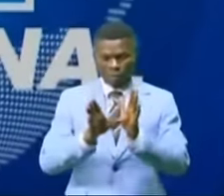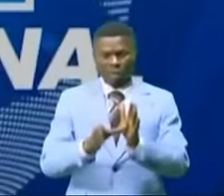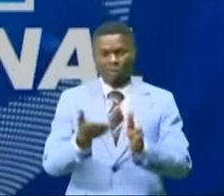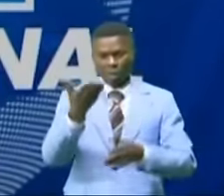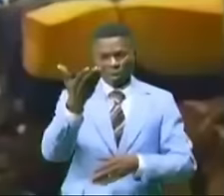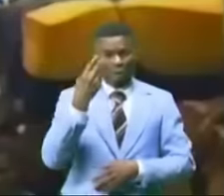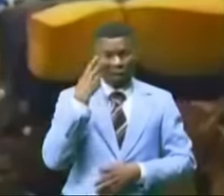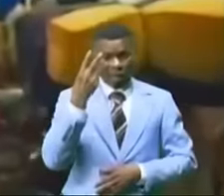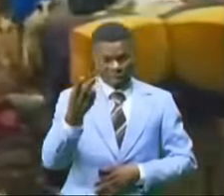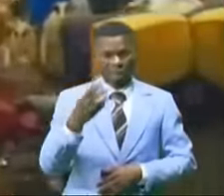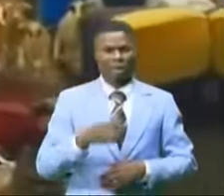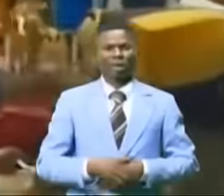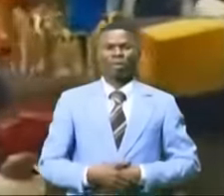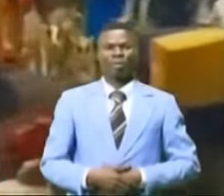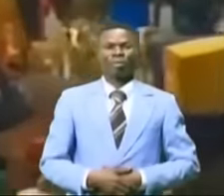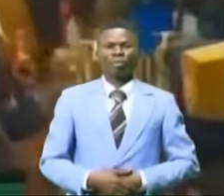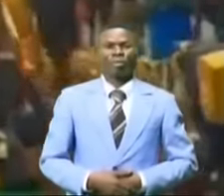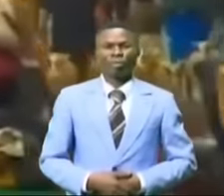Ndeki.